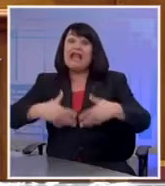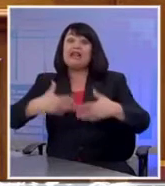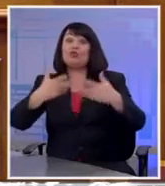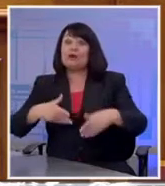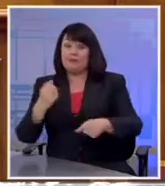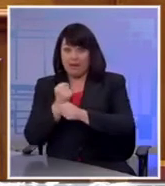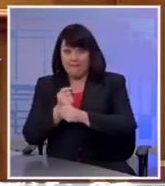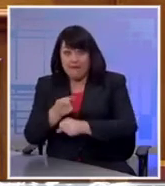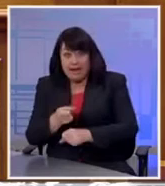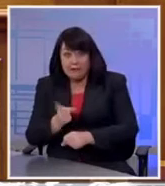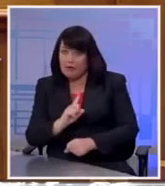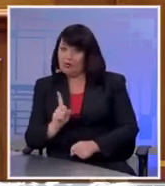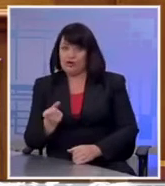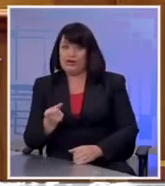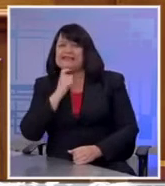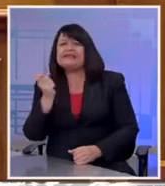επάγγελμα?